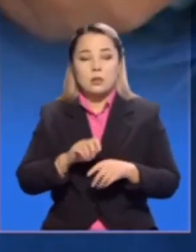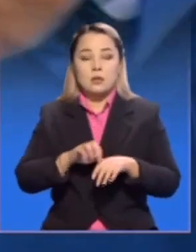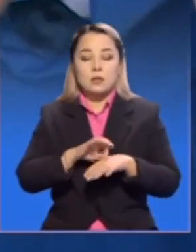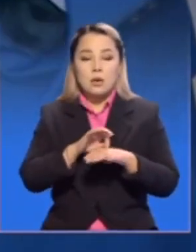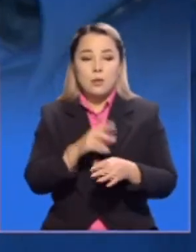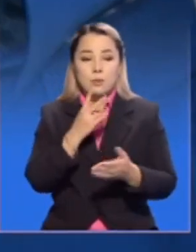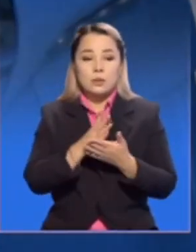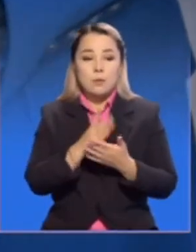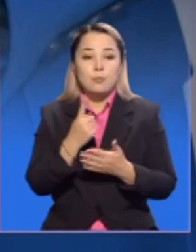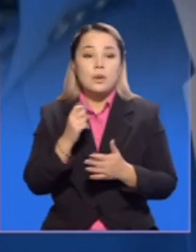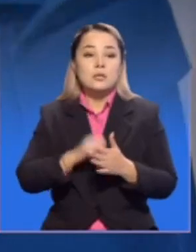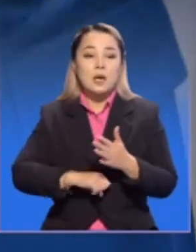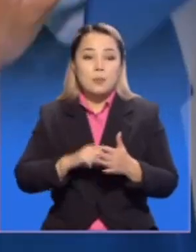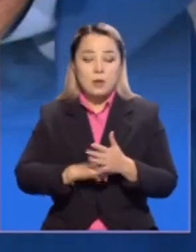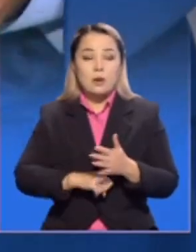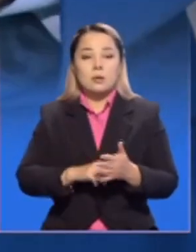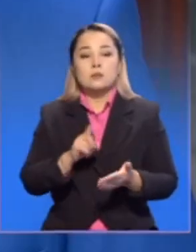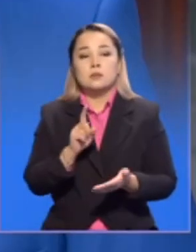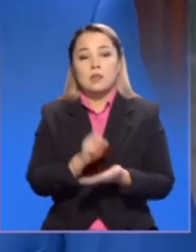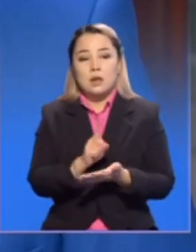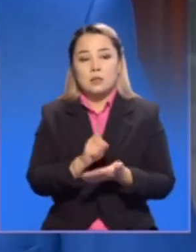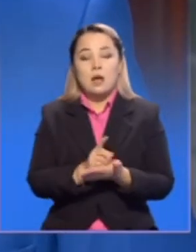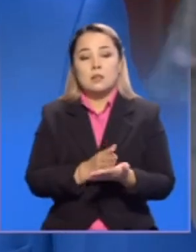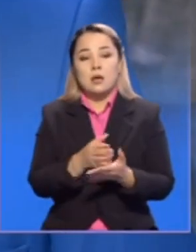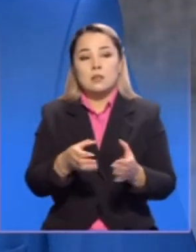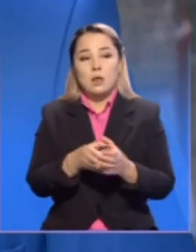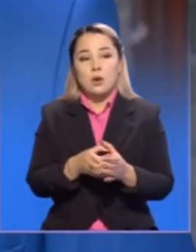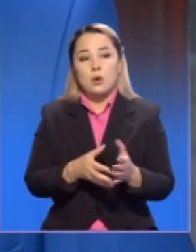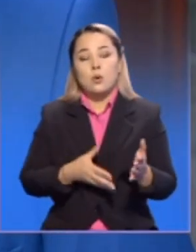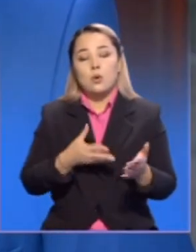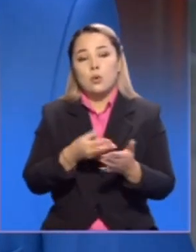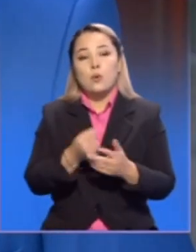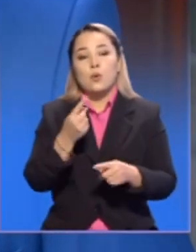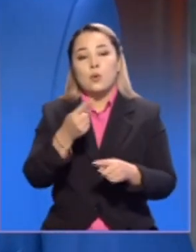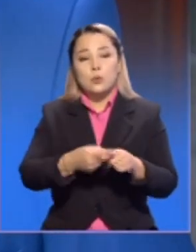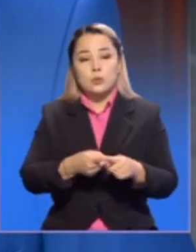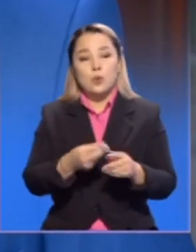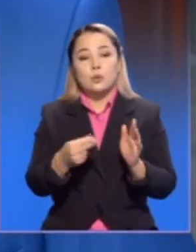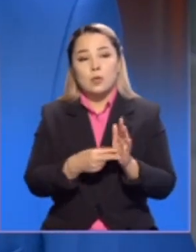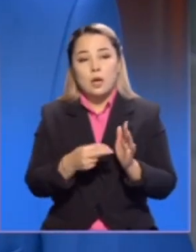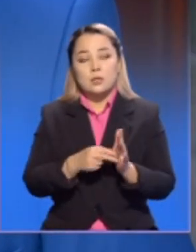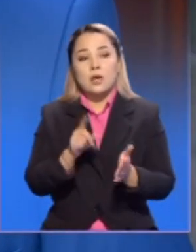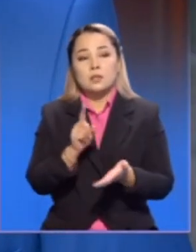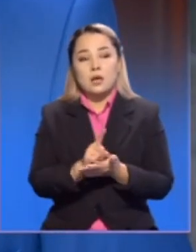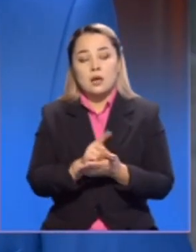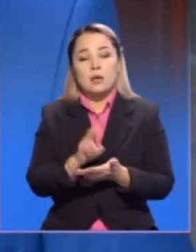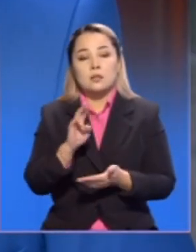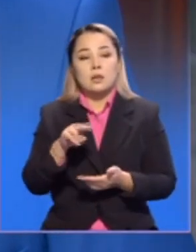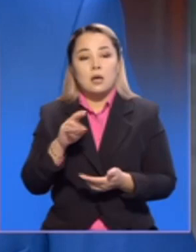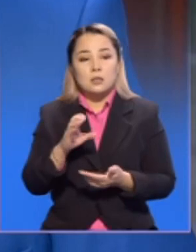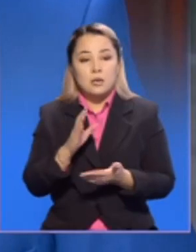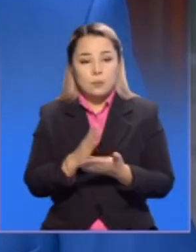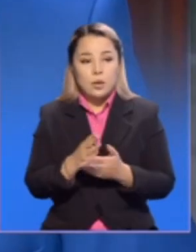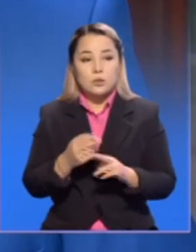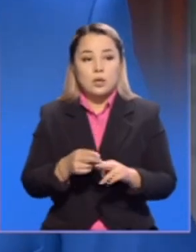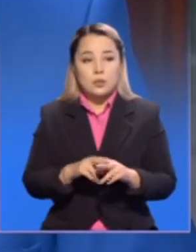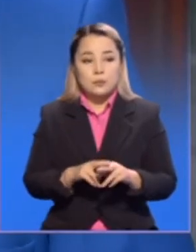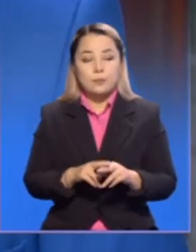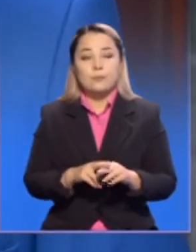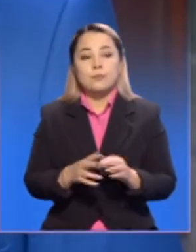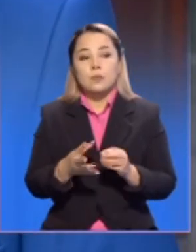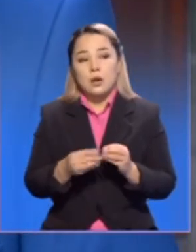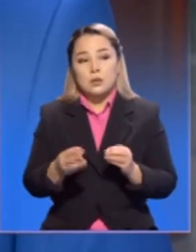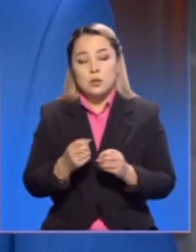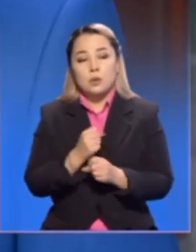Менің ойымша бір себебі салық саясаты. Қосылған құнға салық, НДС. Демек,